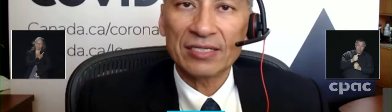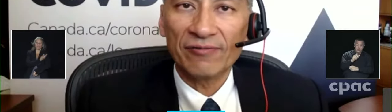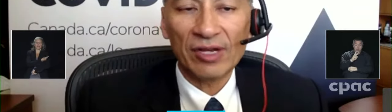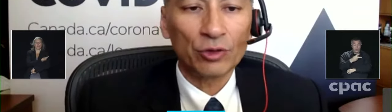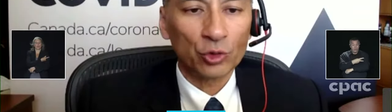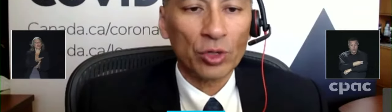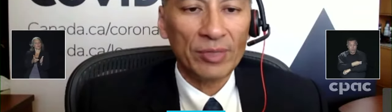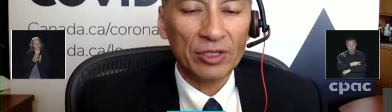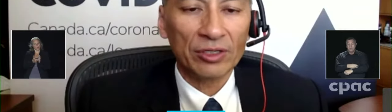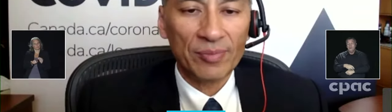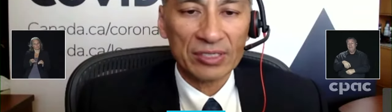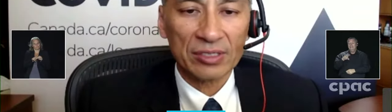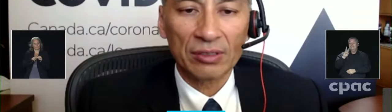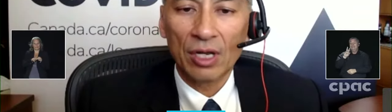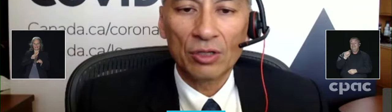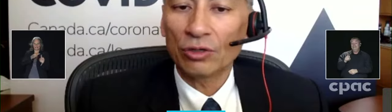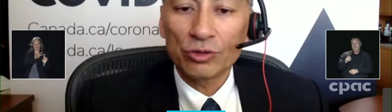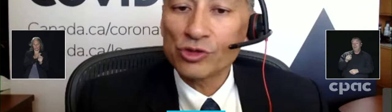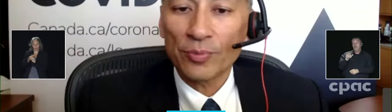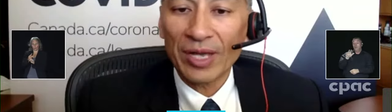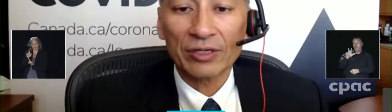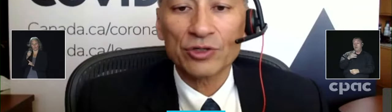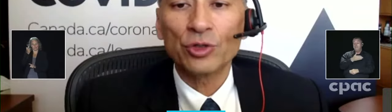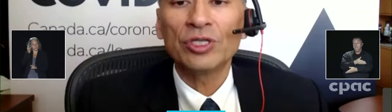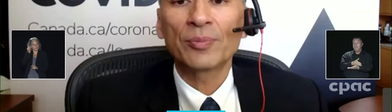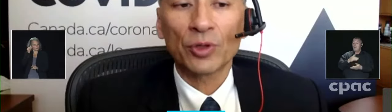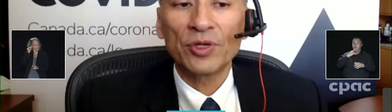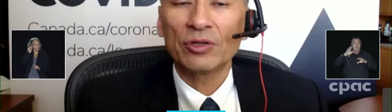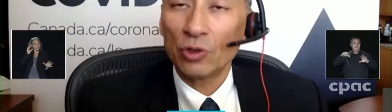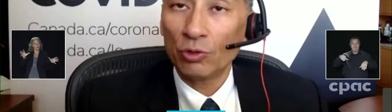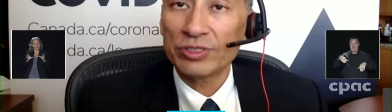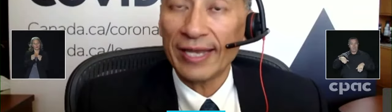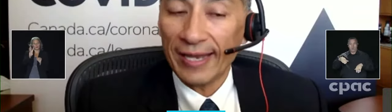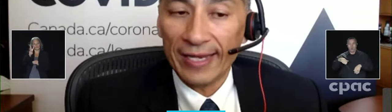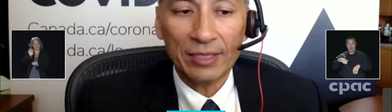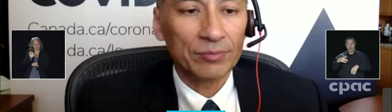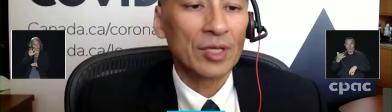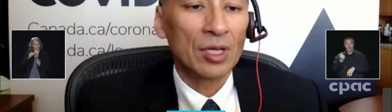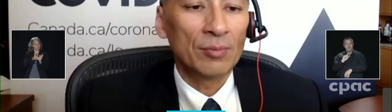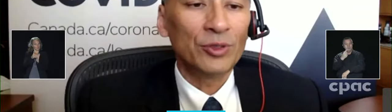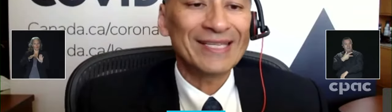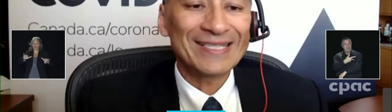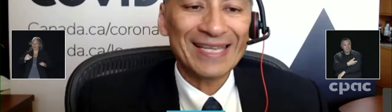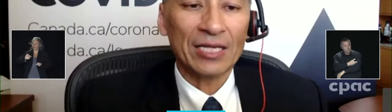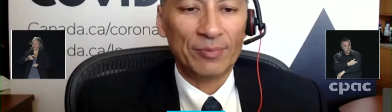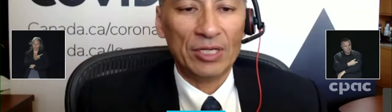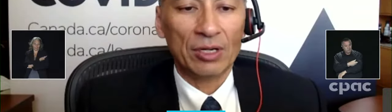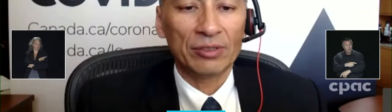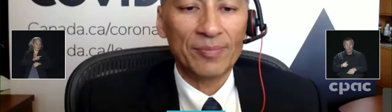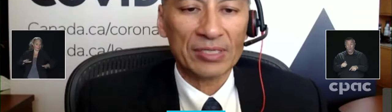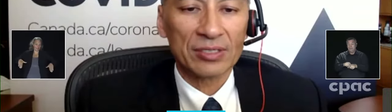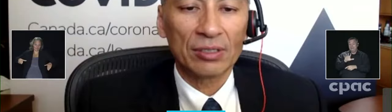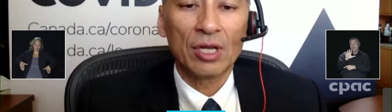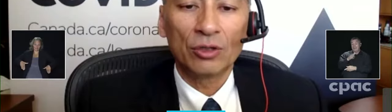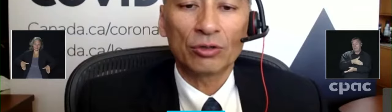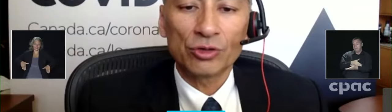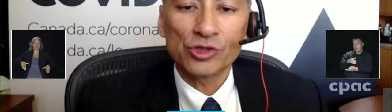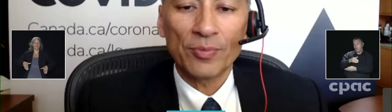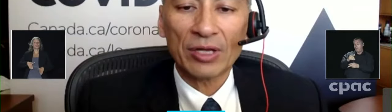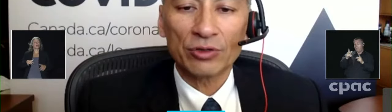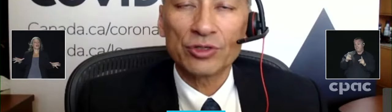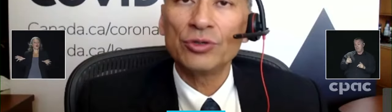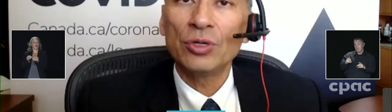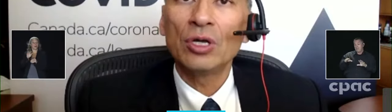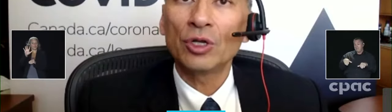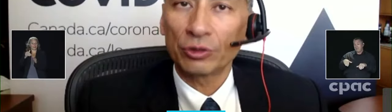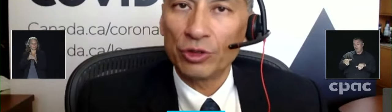Presque 6,3 millions de personnes n'ont toujours pas reçu de première dose et plus de 5 millions de personnes n'ont